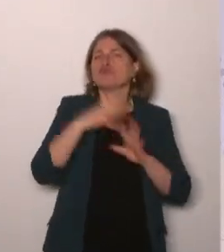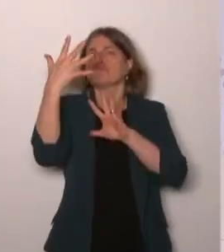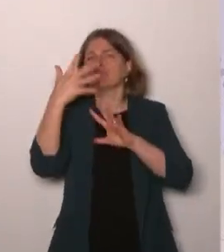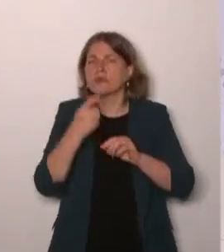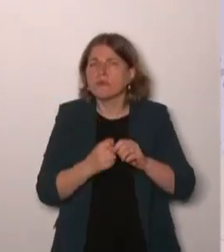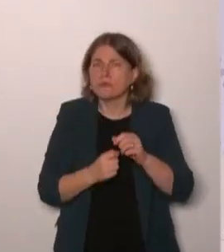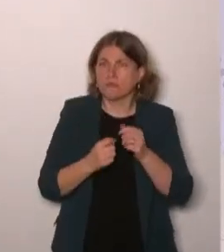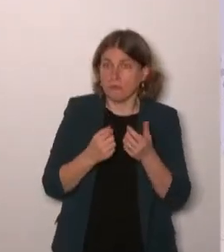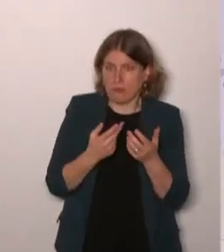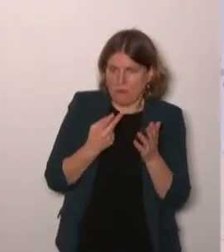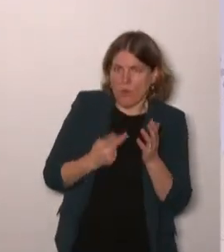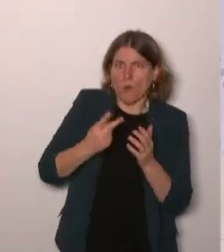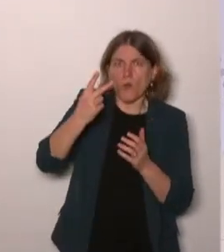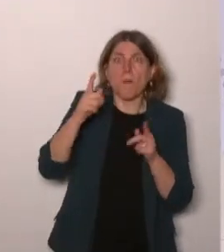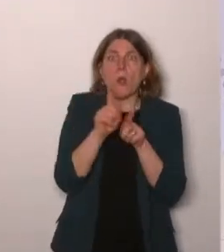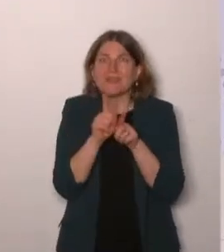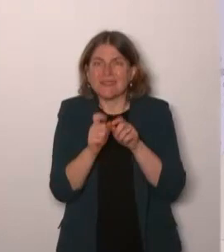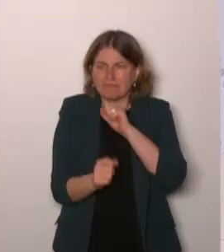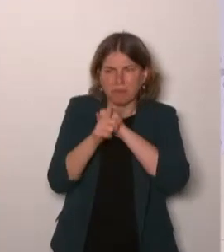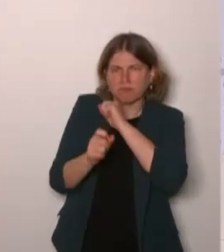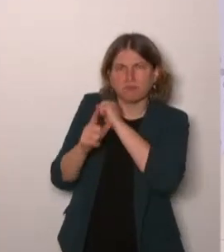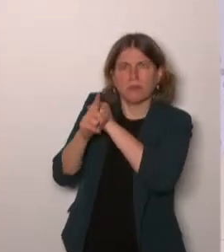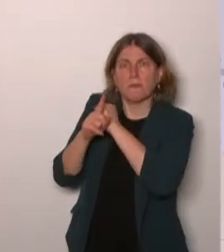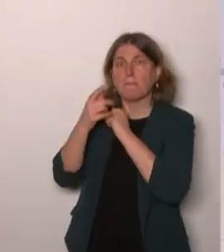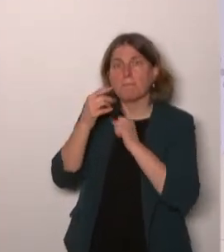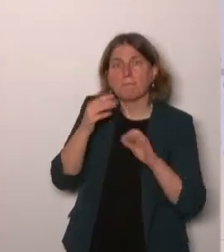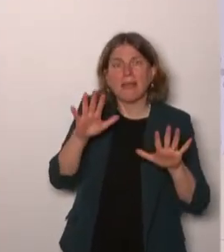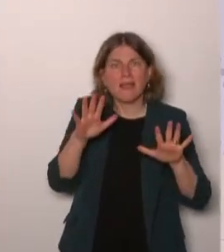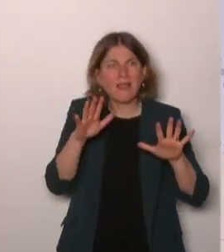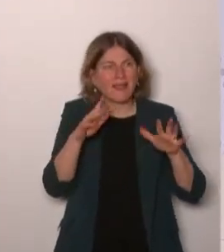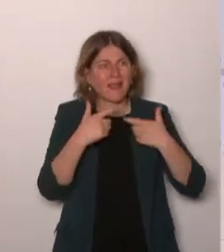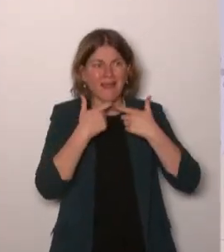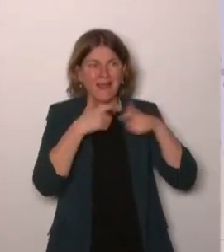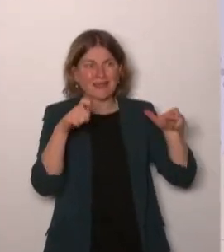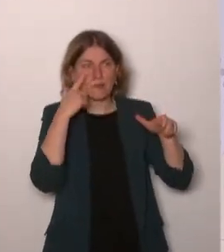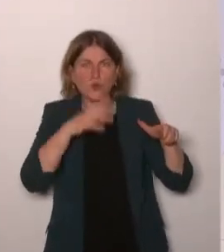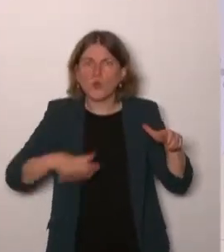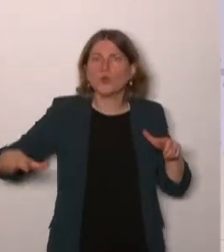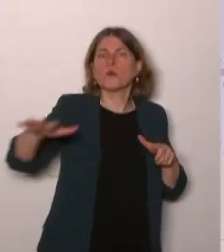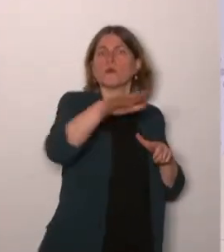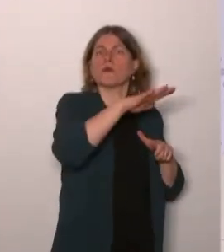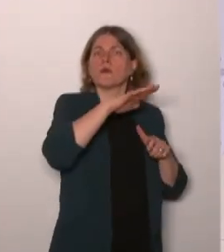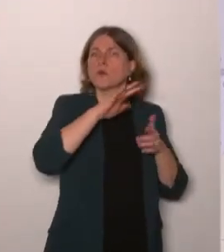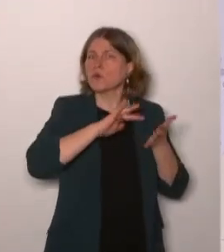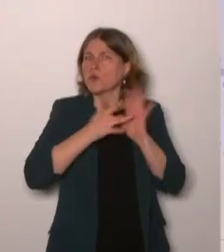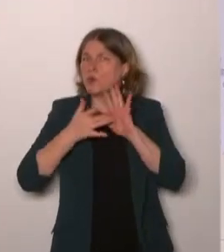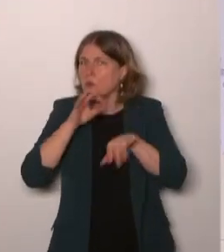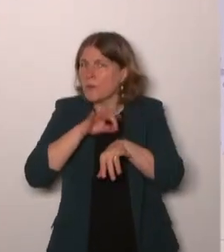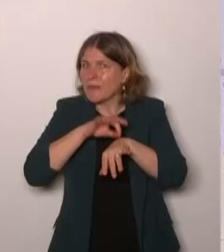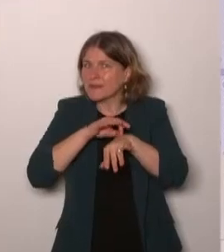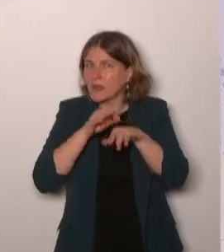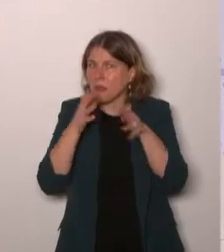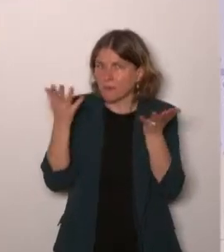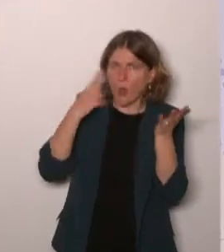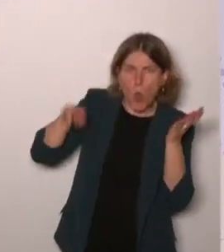plus nombreux, plus innovants et pas toujours accessibles pour les patients dans les différents pays de l'Union. Alors comment penser